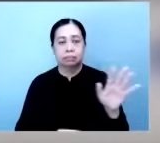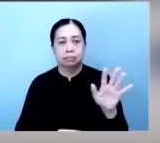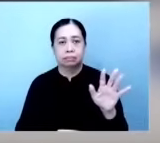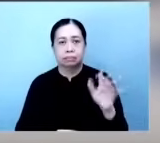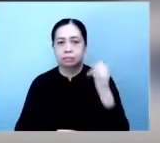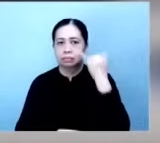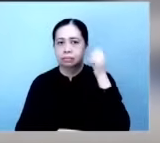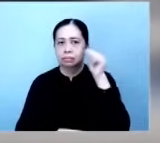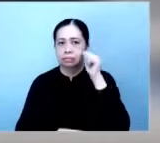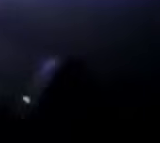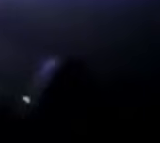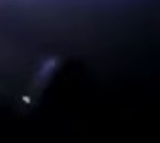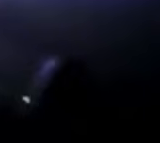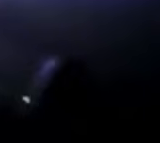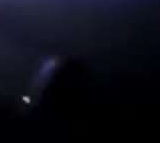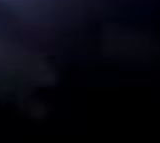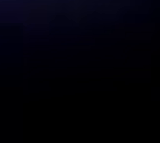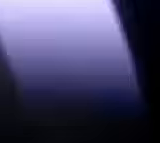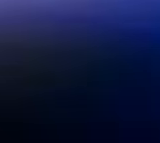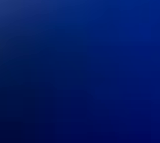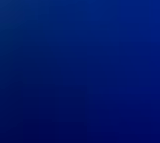Arua, News 5.